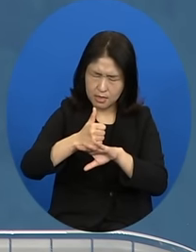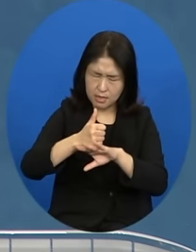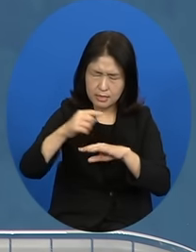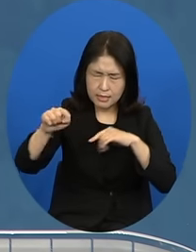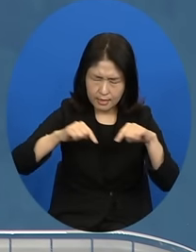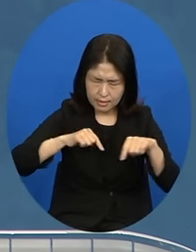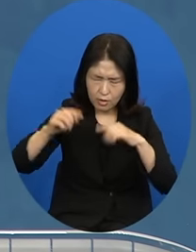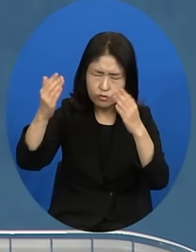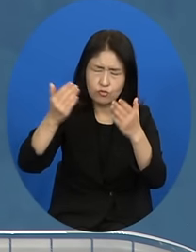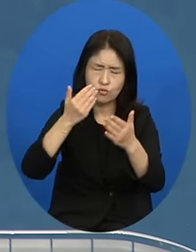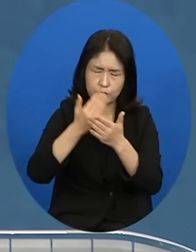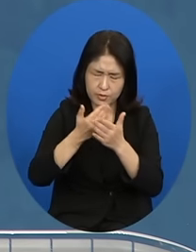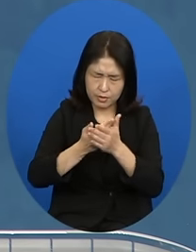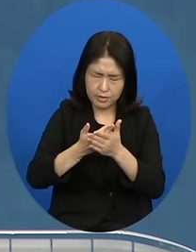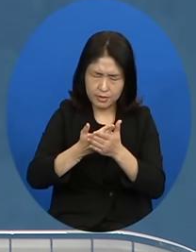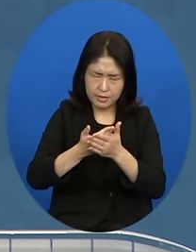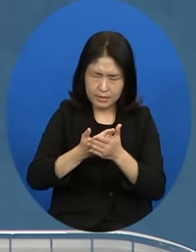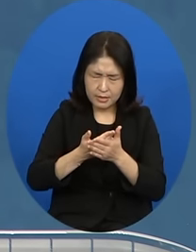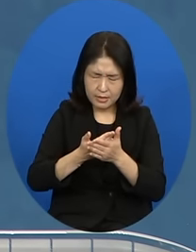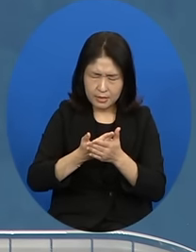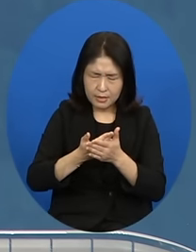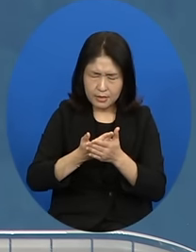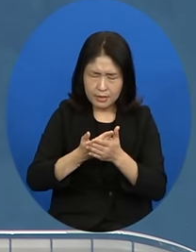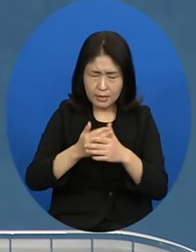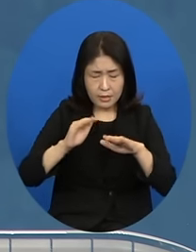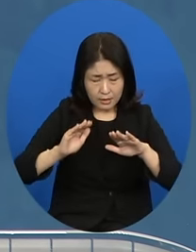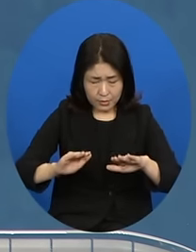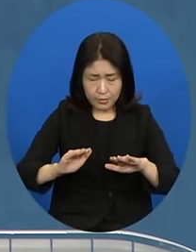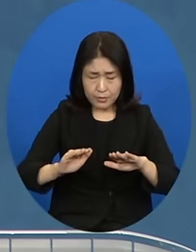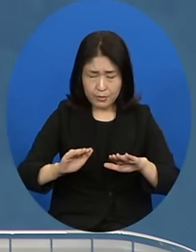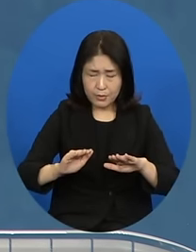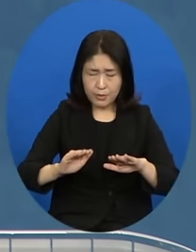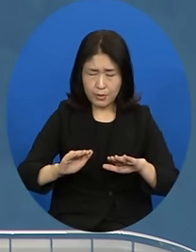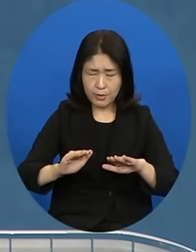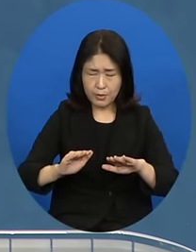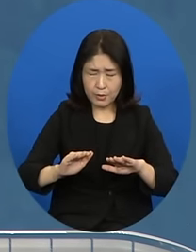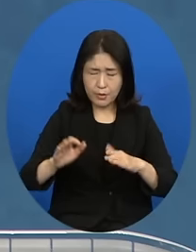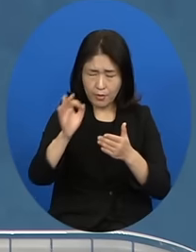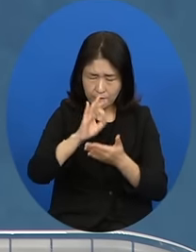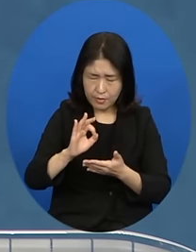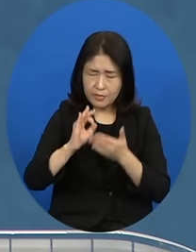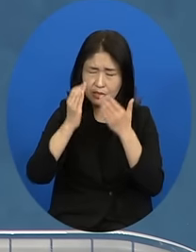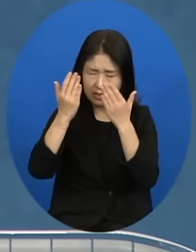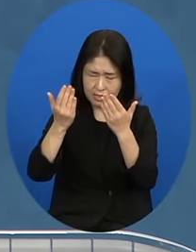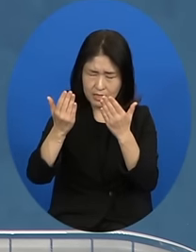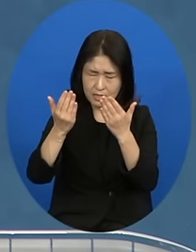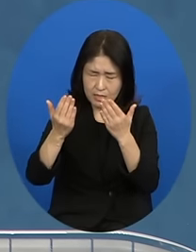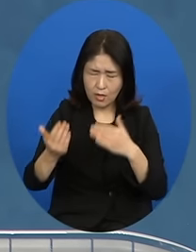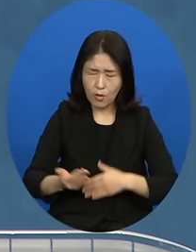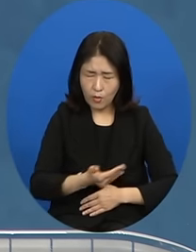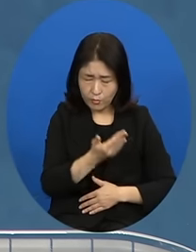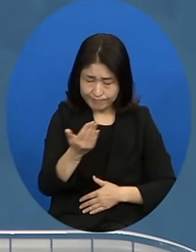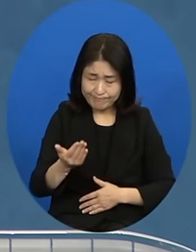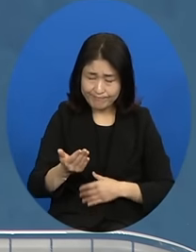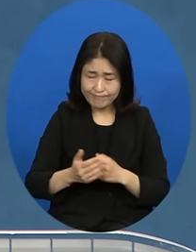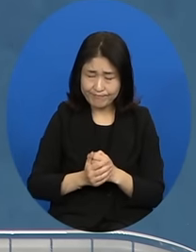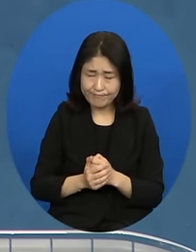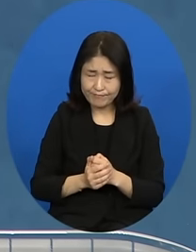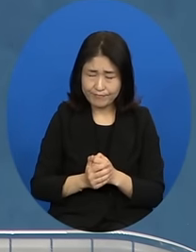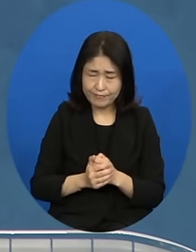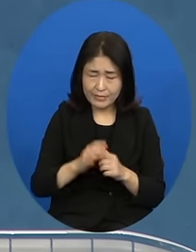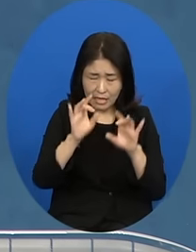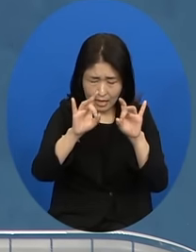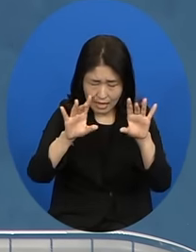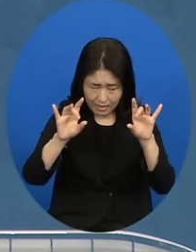다스려 주옵소서. 아버지, 오늘도 주님께 예물을 올려드린 손길들이 있습니다. 손길